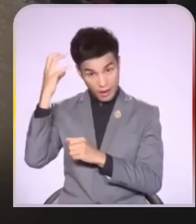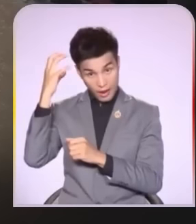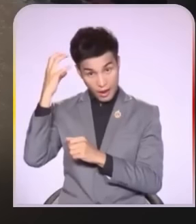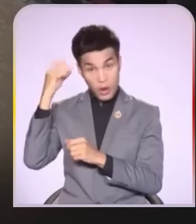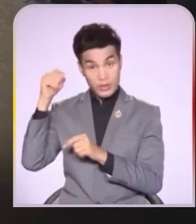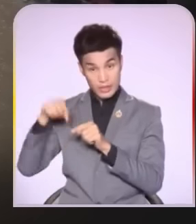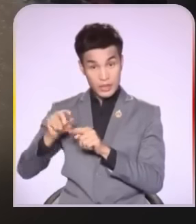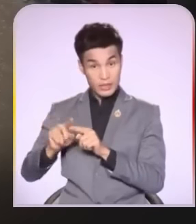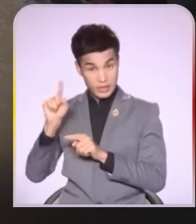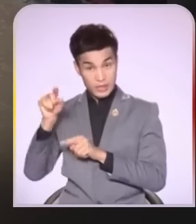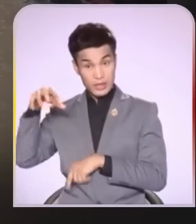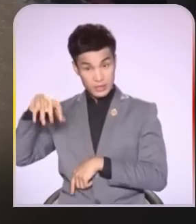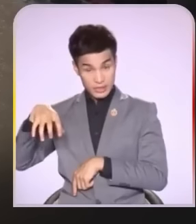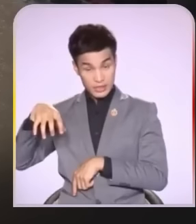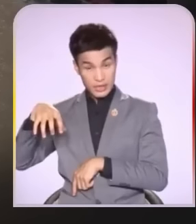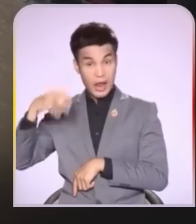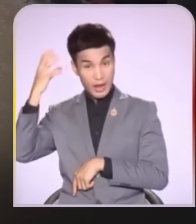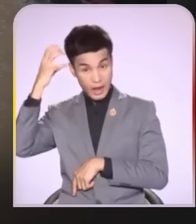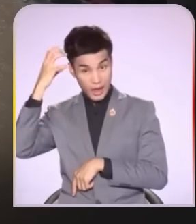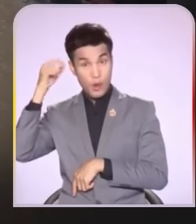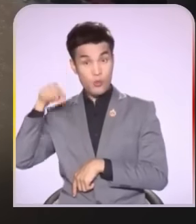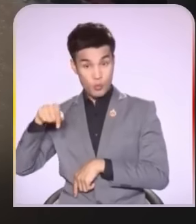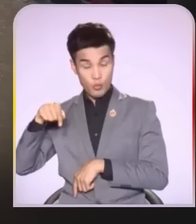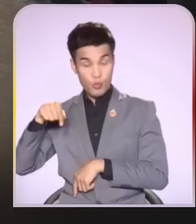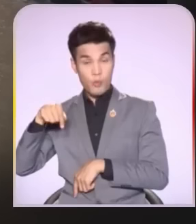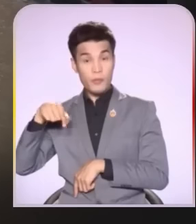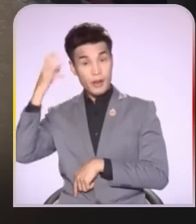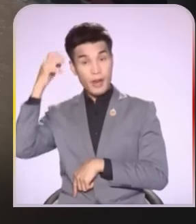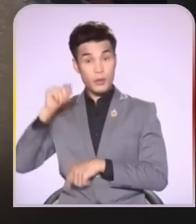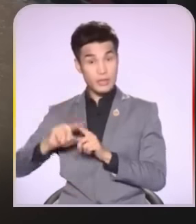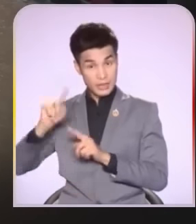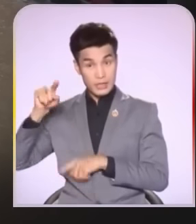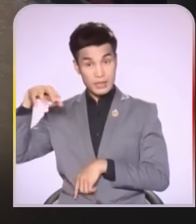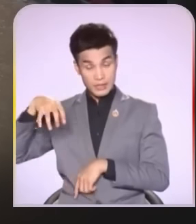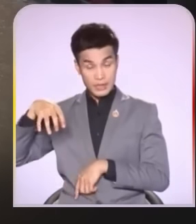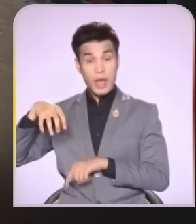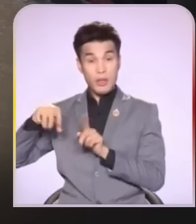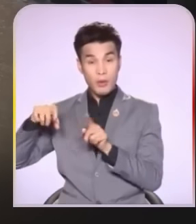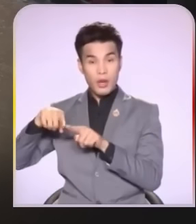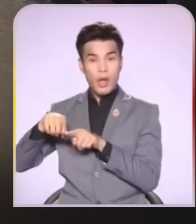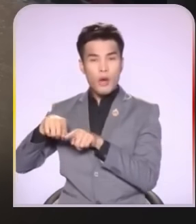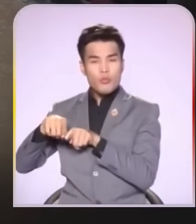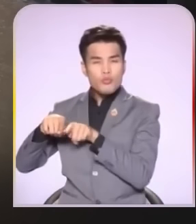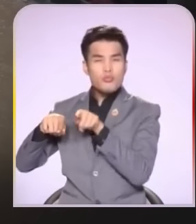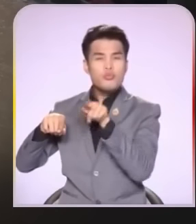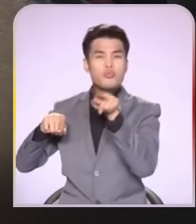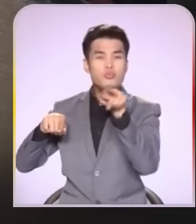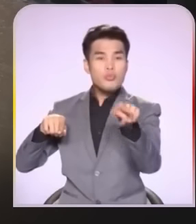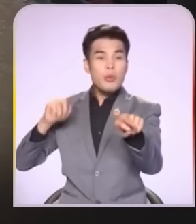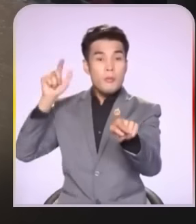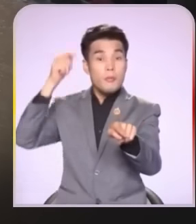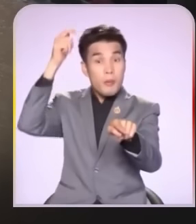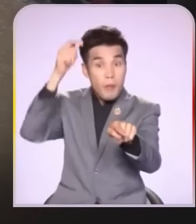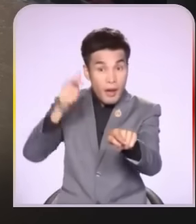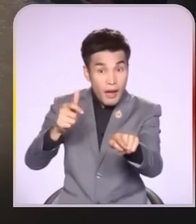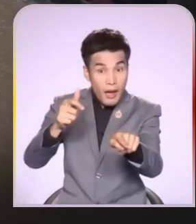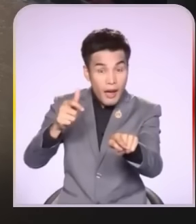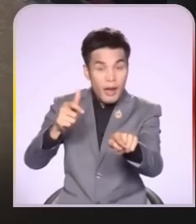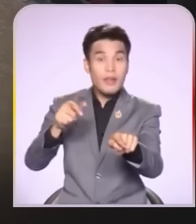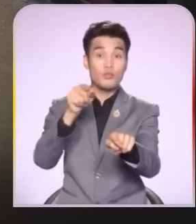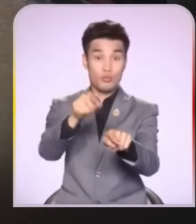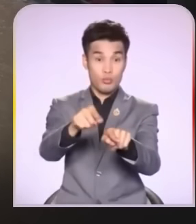นะท่าเรือเขตปกครองพิเศษสเหลี่ยมทองคำสปปลาวใช่มั้ยคะแต่ทีนี้ที่จะไปเนี่ยจะไปที่เมียนมาร์จะไปขึ้นที่